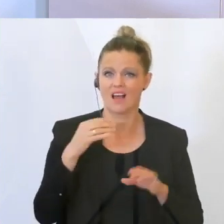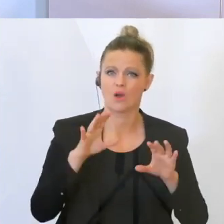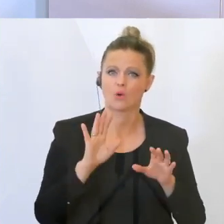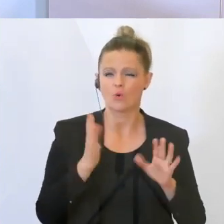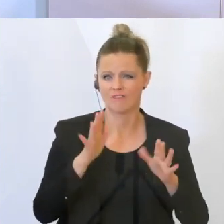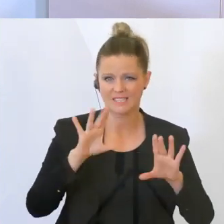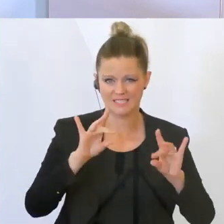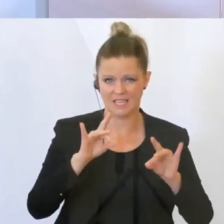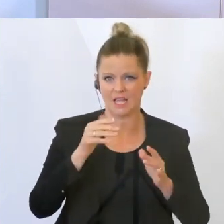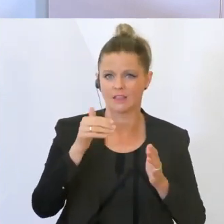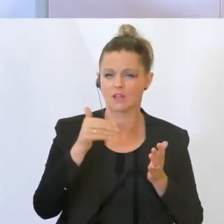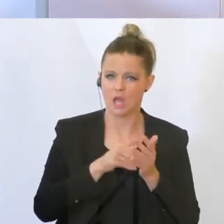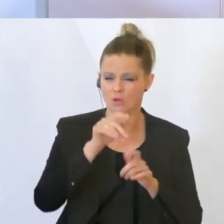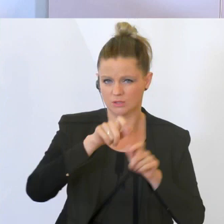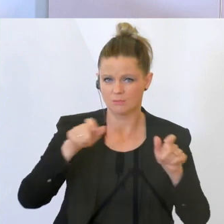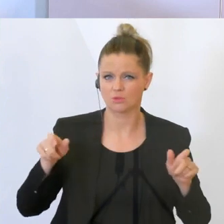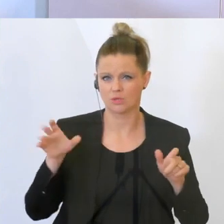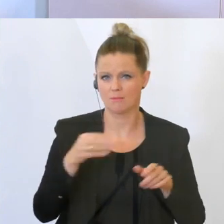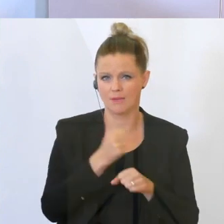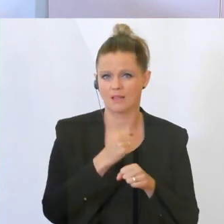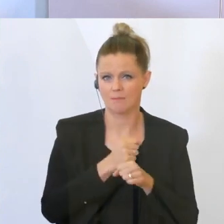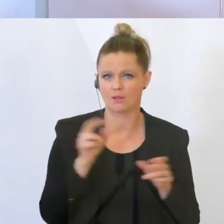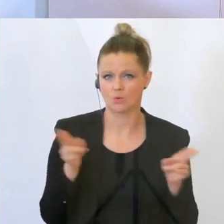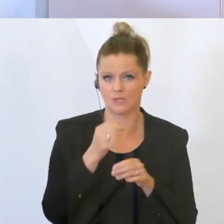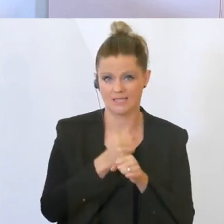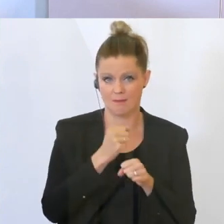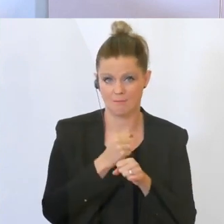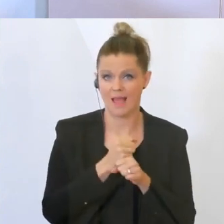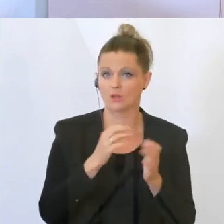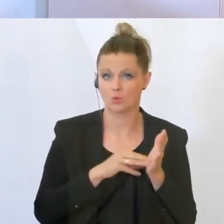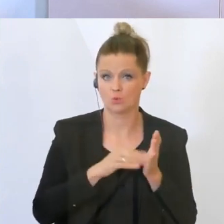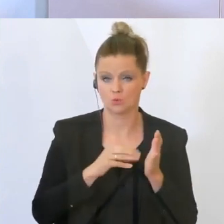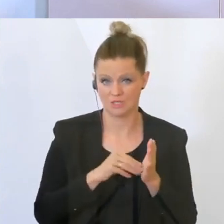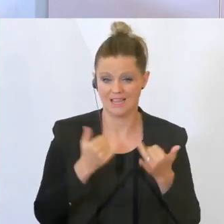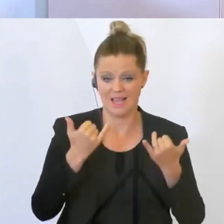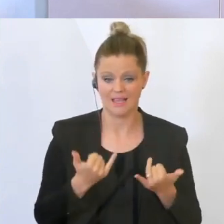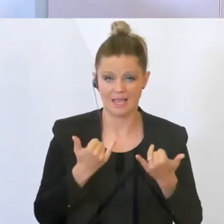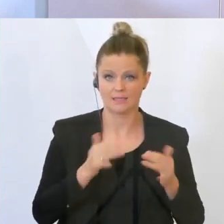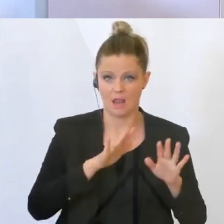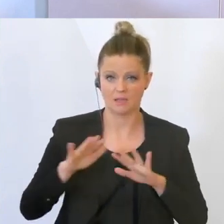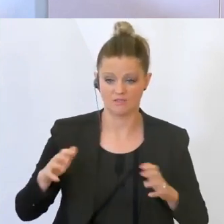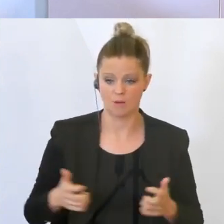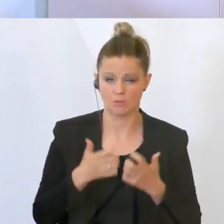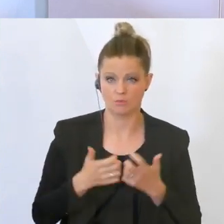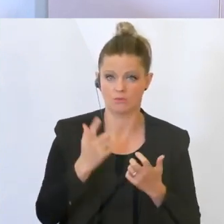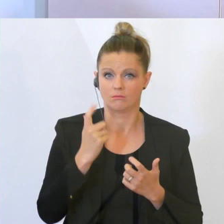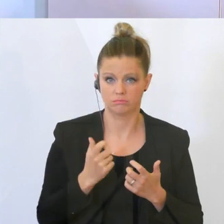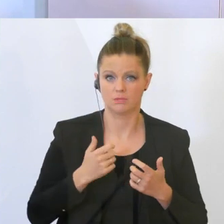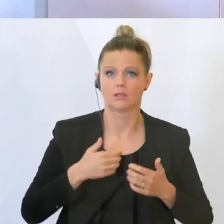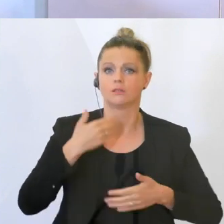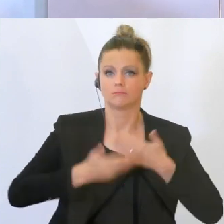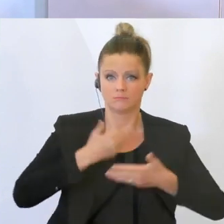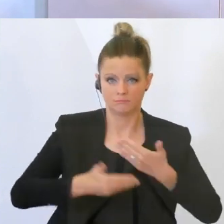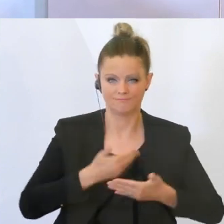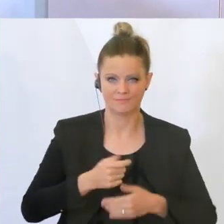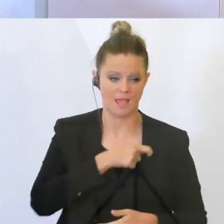Kurzarbeit genutzt. Wir sind jetzt dabei, ab Montag dieser Woche die Produktion wieder hochzufahren. Die Ingenieure sind